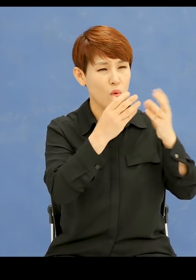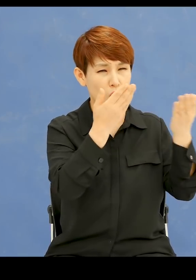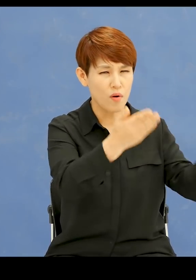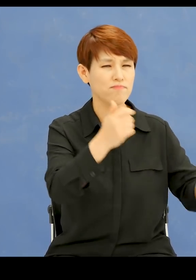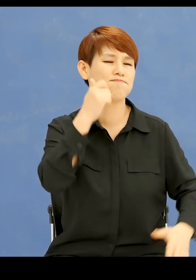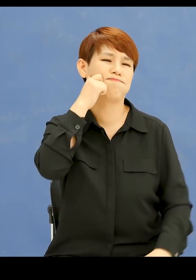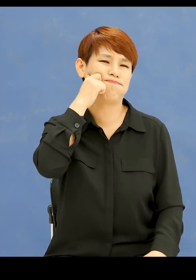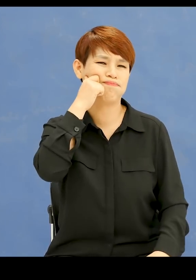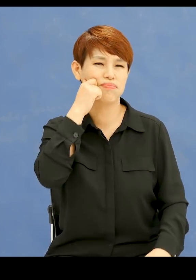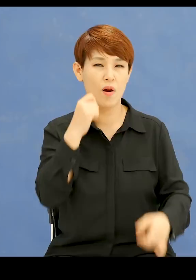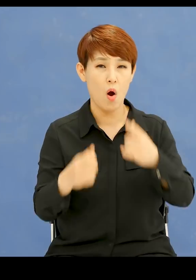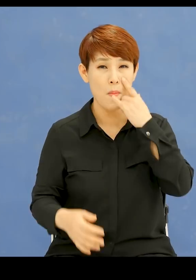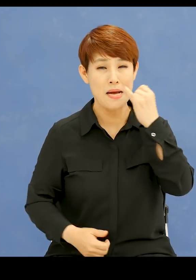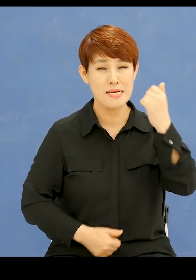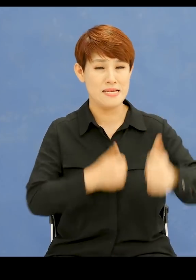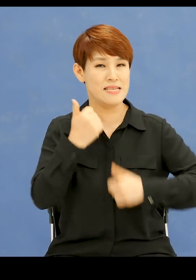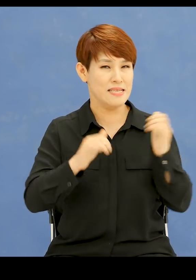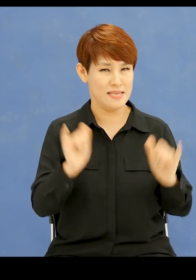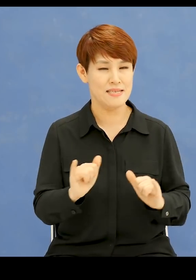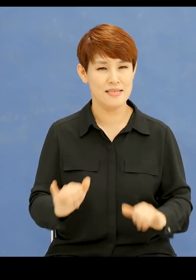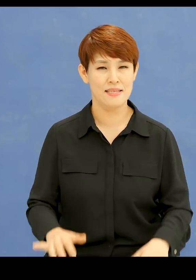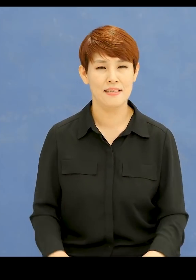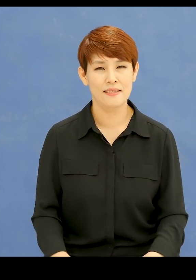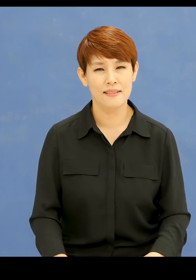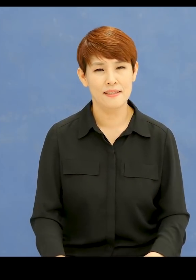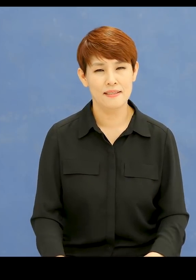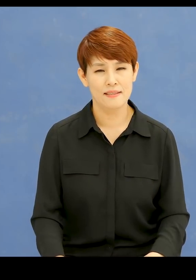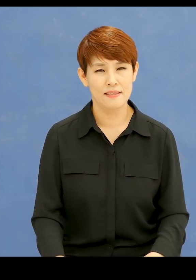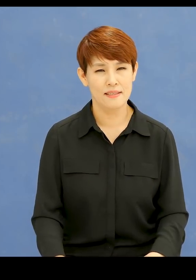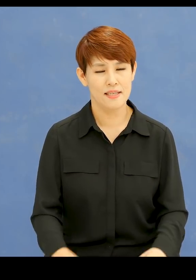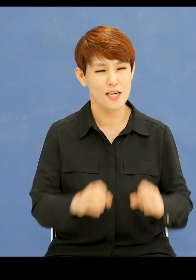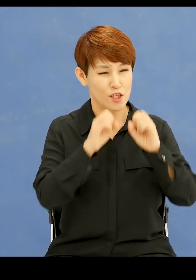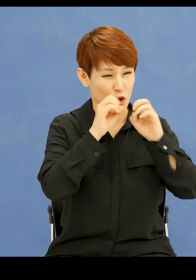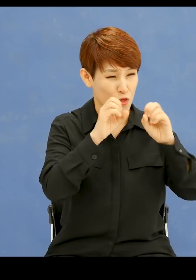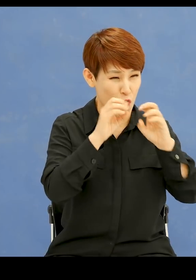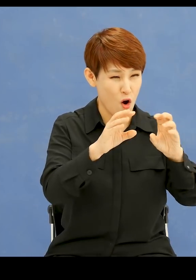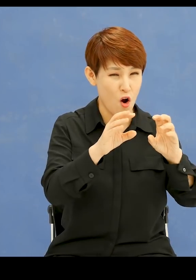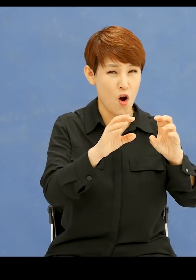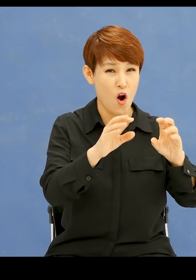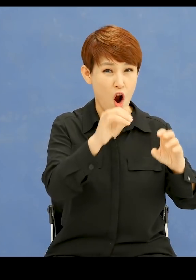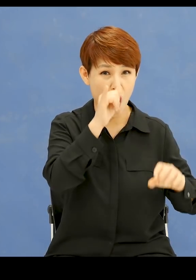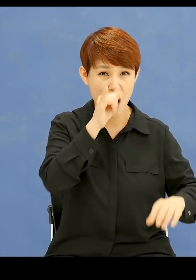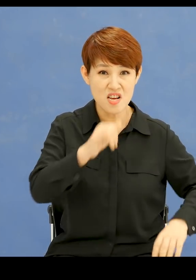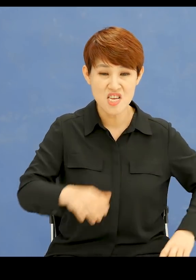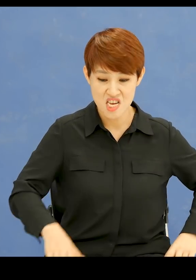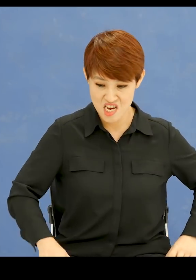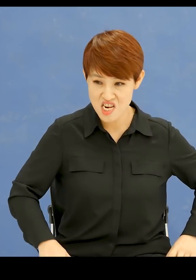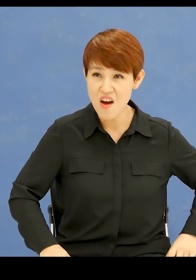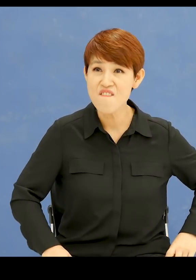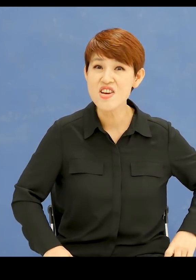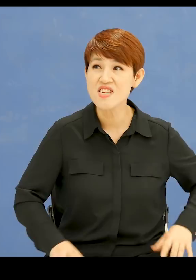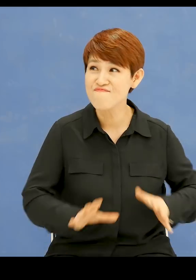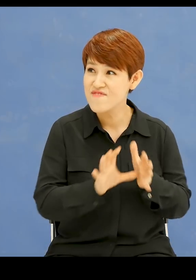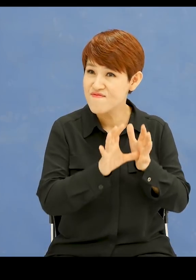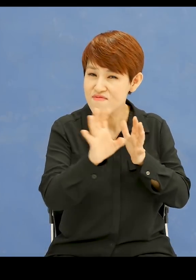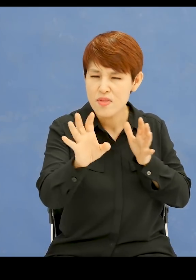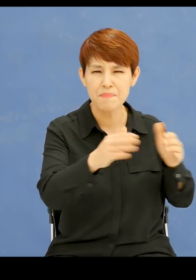이렇게 불같은 성향이 있으셔서 전도를 하면은 바로 우리 어머니 이런 씹어먹을 이렇게 바로